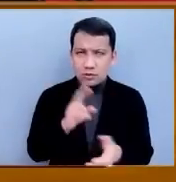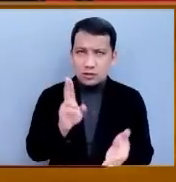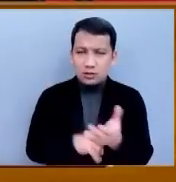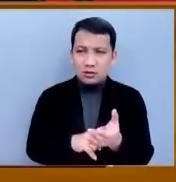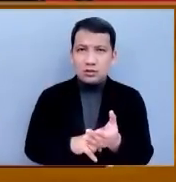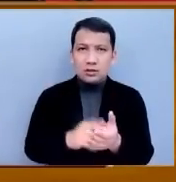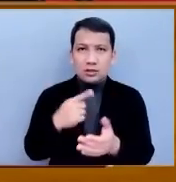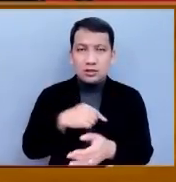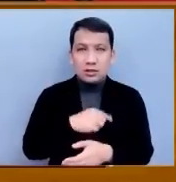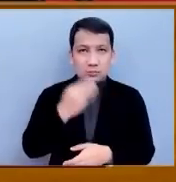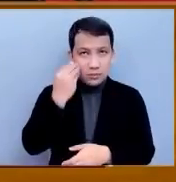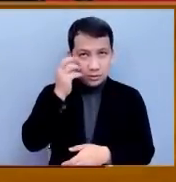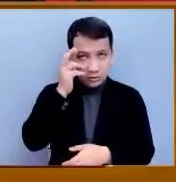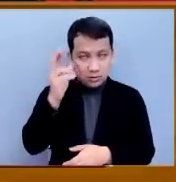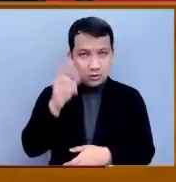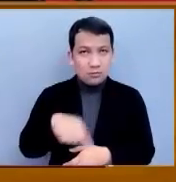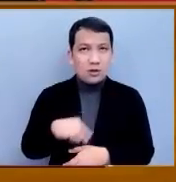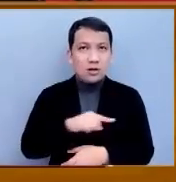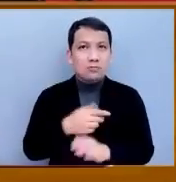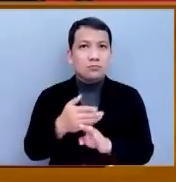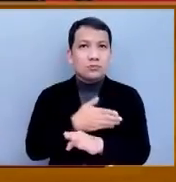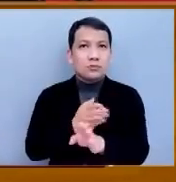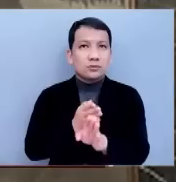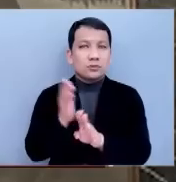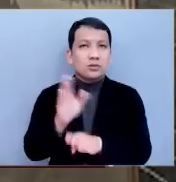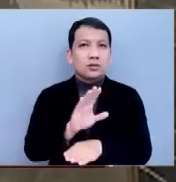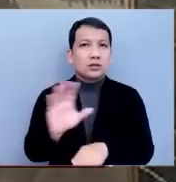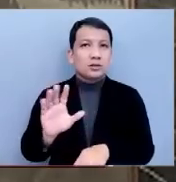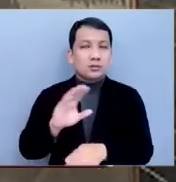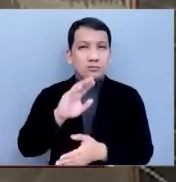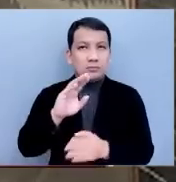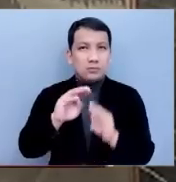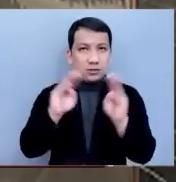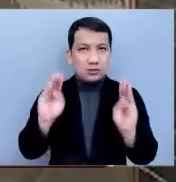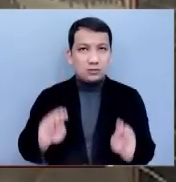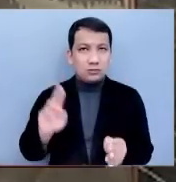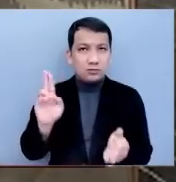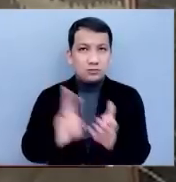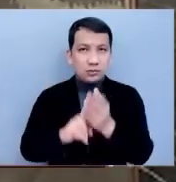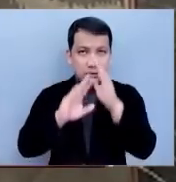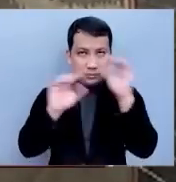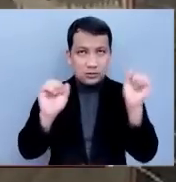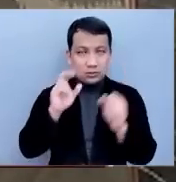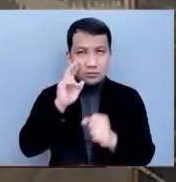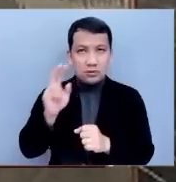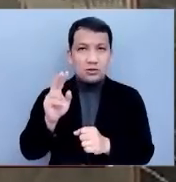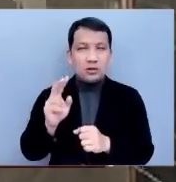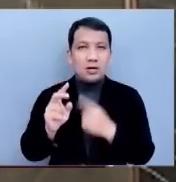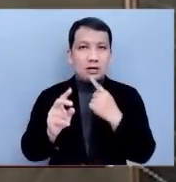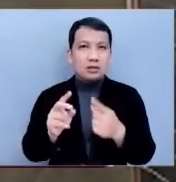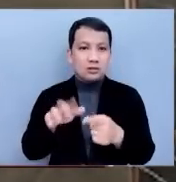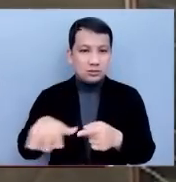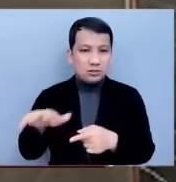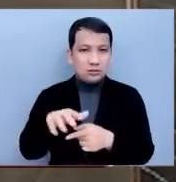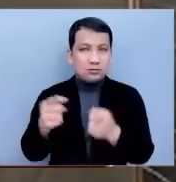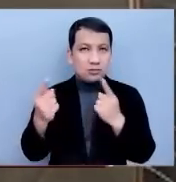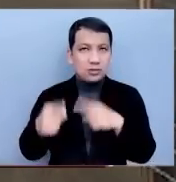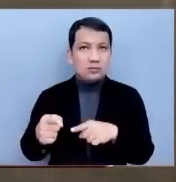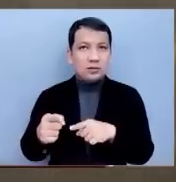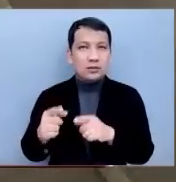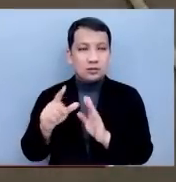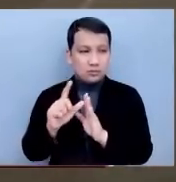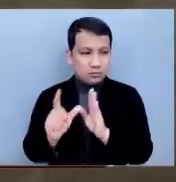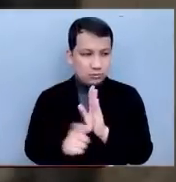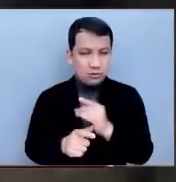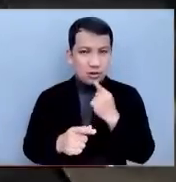Speaker Martin Romualdez bago idiretso sa Malacanang para sa lagda ni Pangulong Bongbong Marcos at maging ganap na batas.